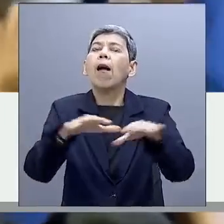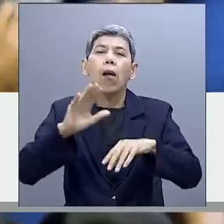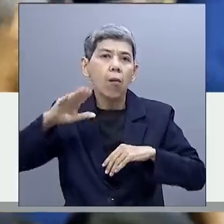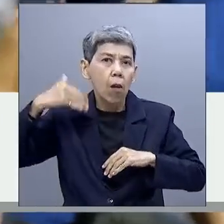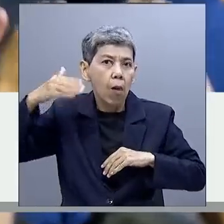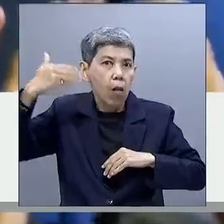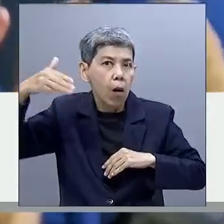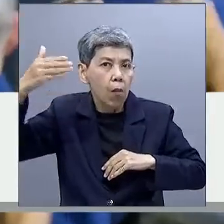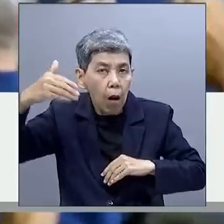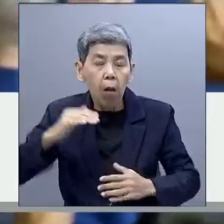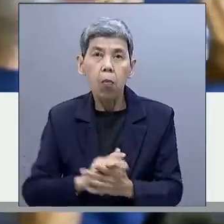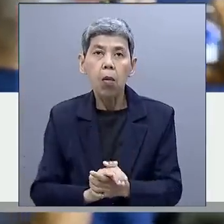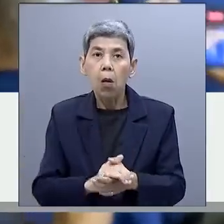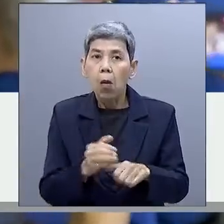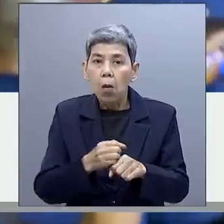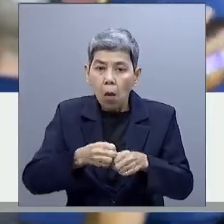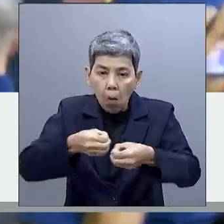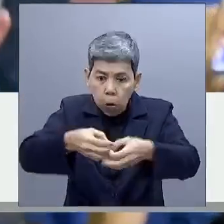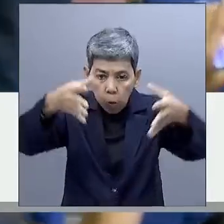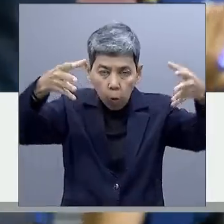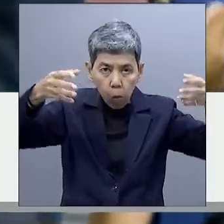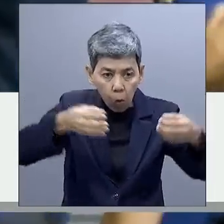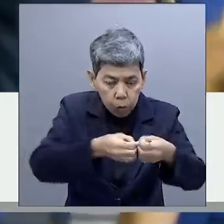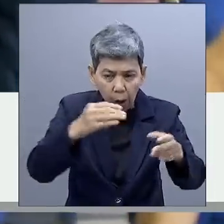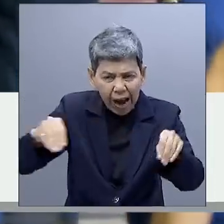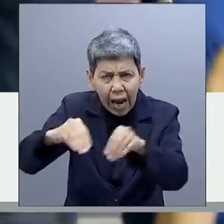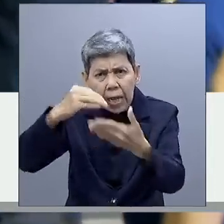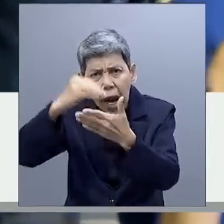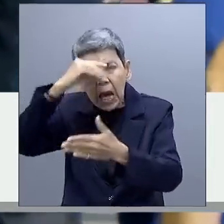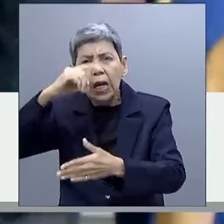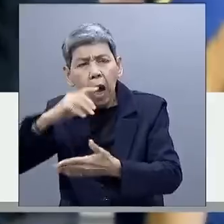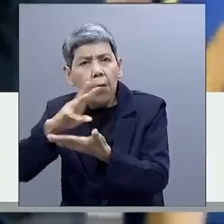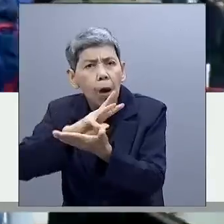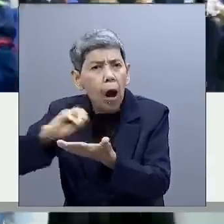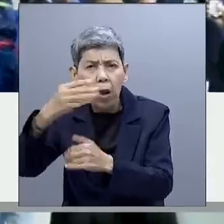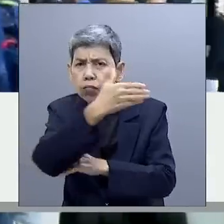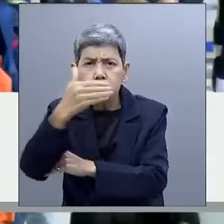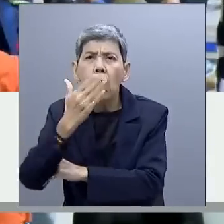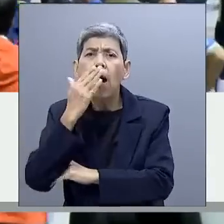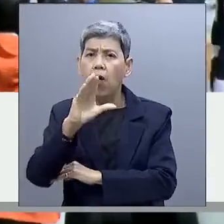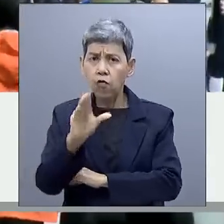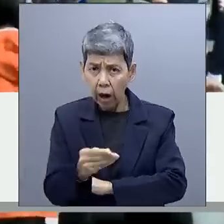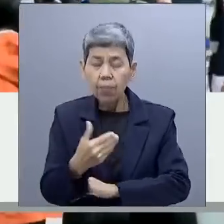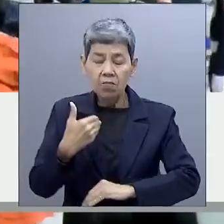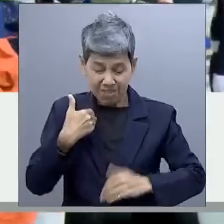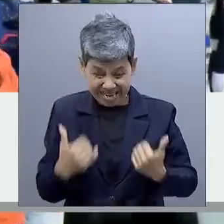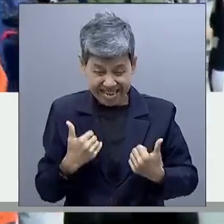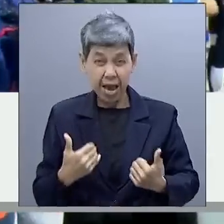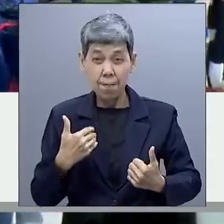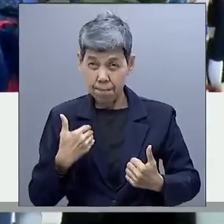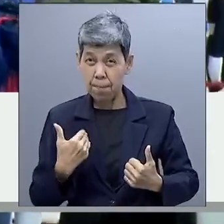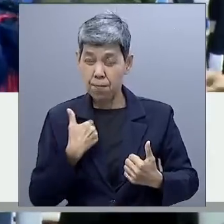หลังจากนั้นก็มีการทิ้งระเบิดใกล้ๆกับสถานที่พักนักศึกษาไทยมหาวิทยาลัยนานาชาติแอฟริกาและถึงแม้ว่าจะมี